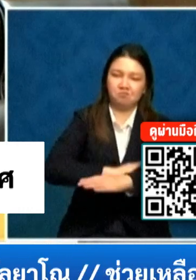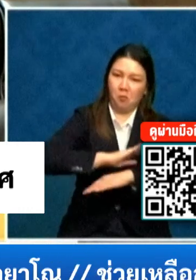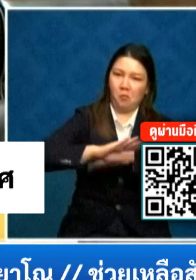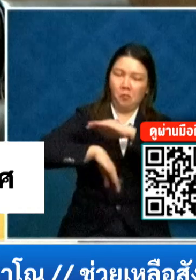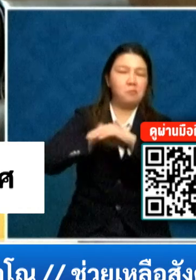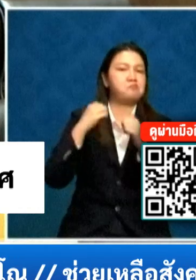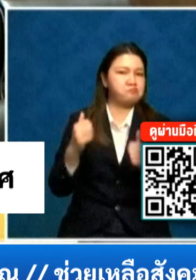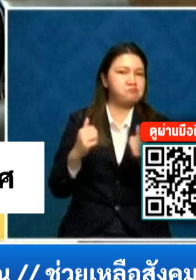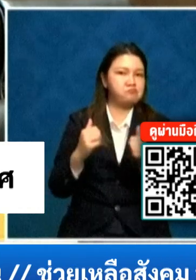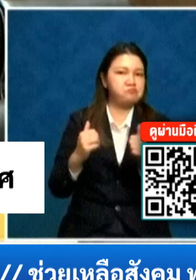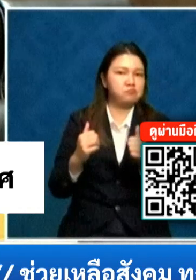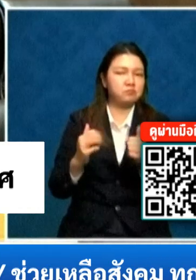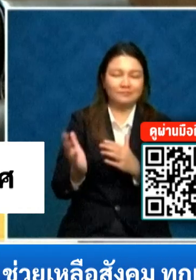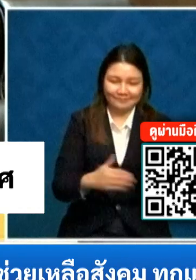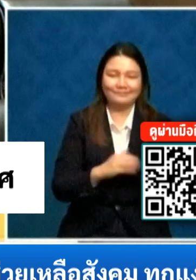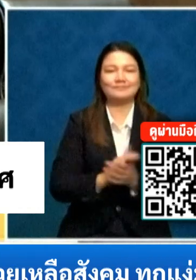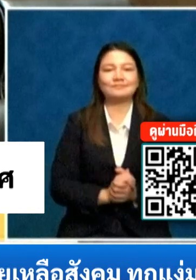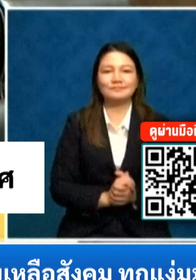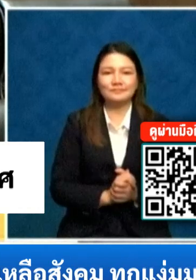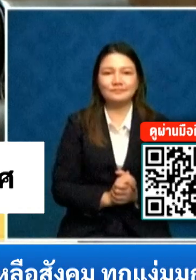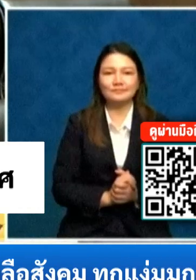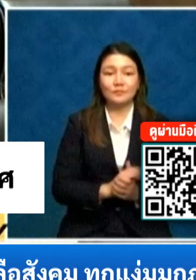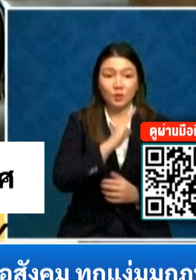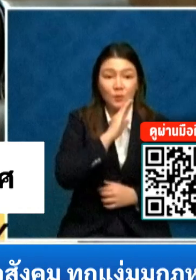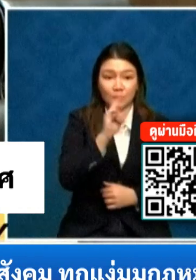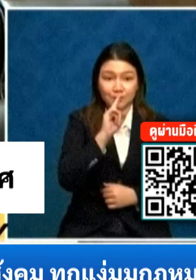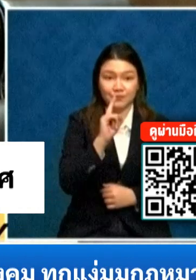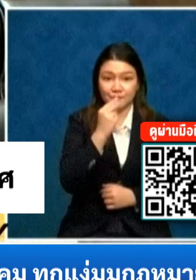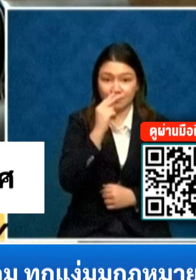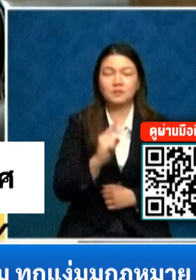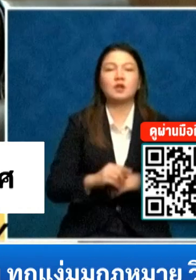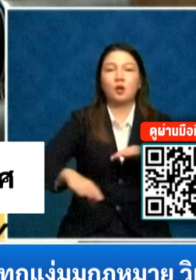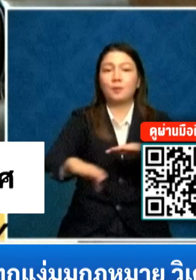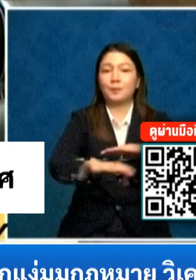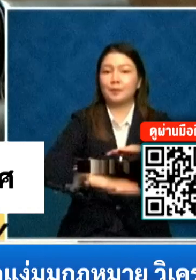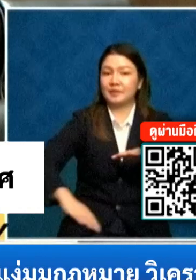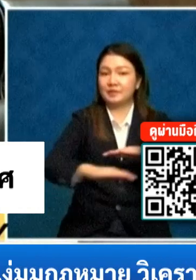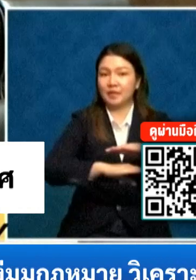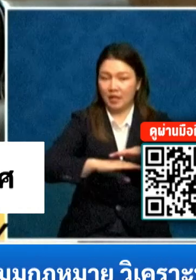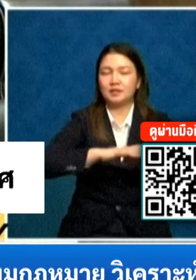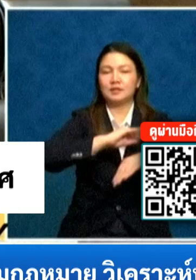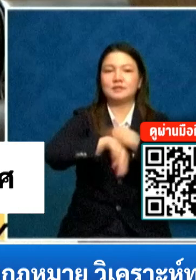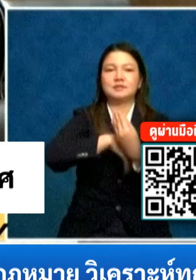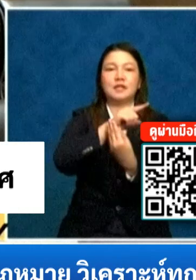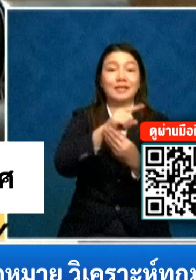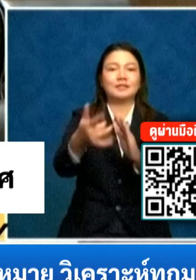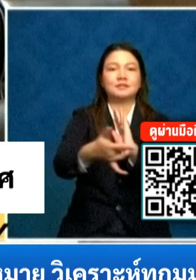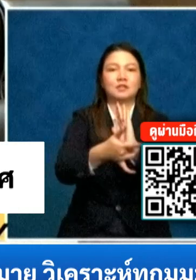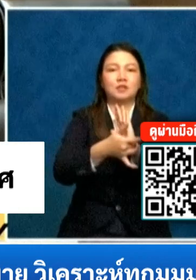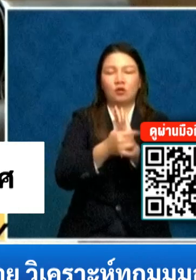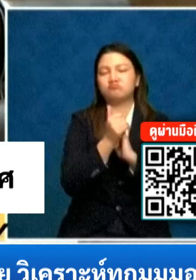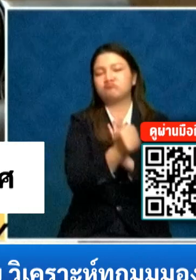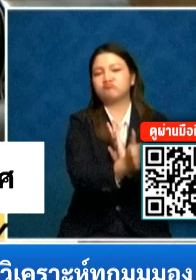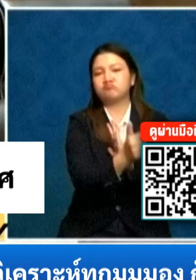ำคัญครับนอกจากนี้ครับท่านประธานครับเวลาที่เรามีโครงสร้างพื้นฐานทางเศรษฐกิจดิจิทัลที่สมบูรณ์